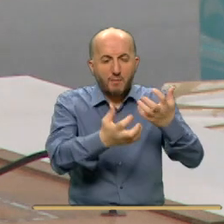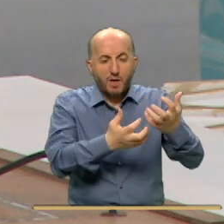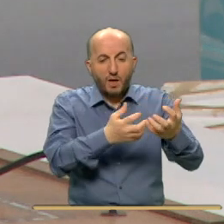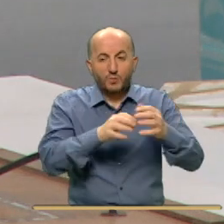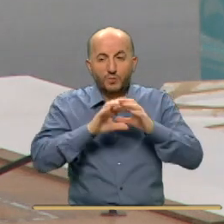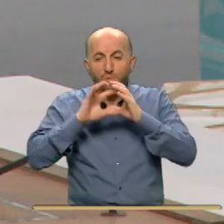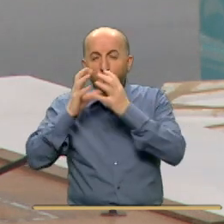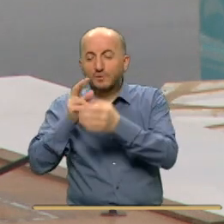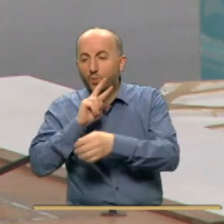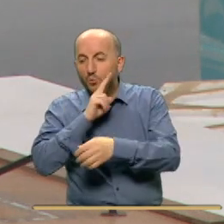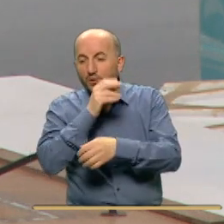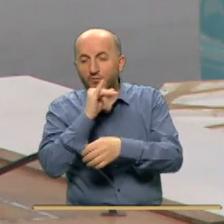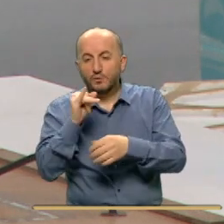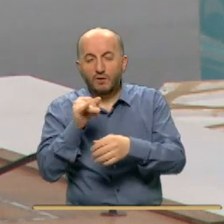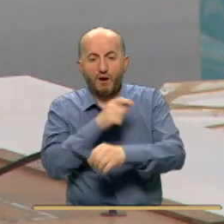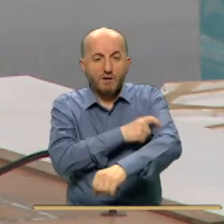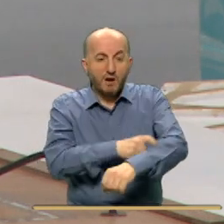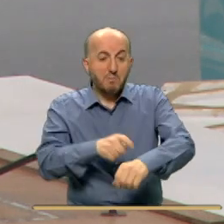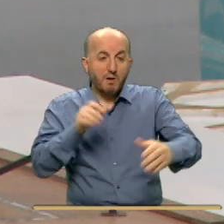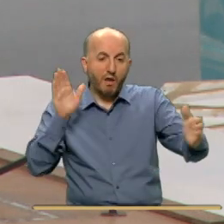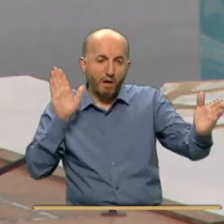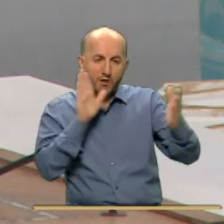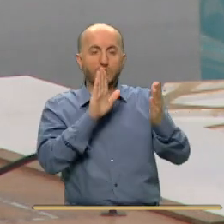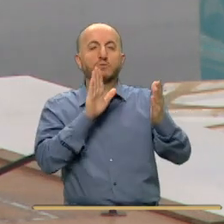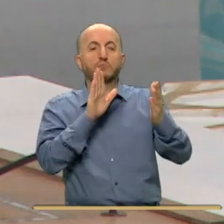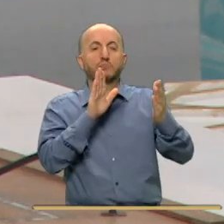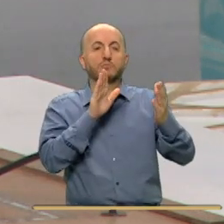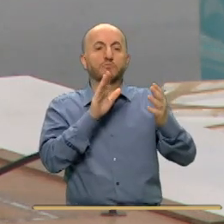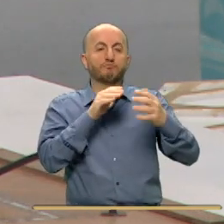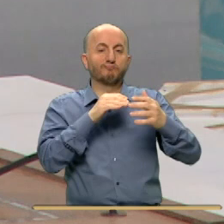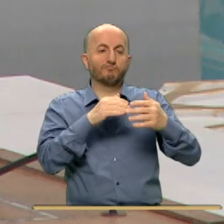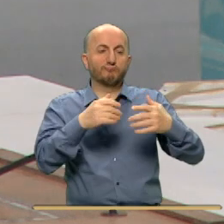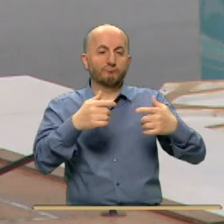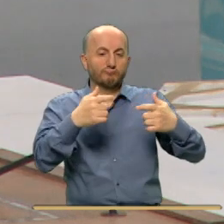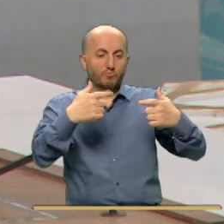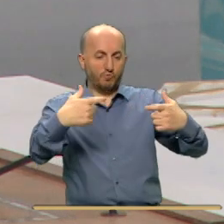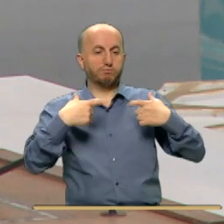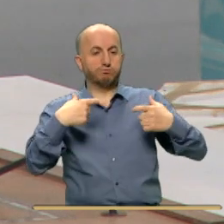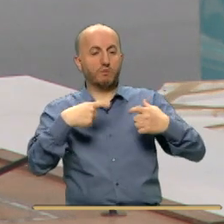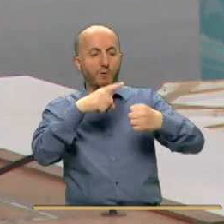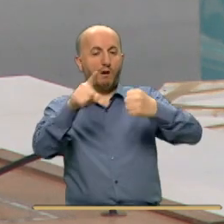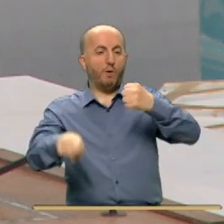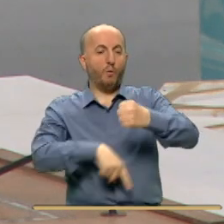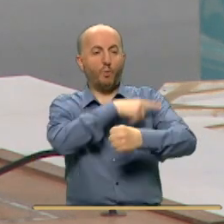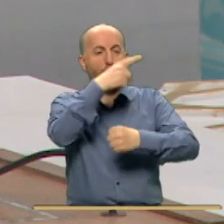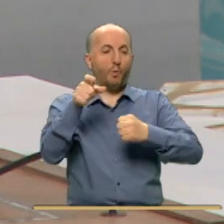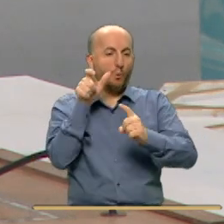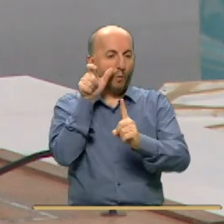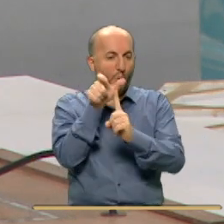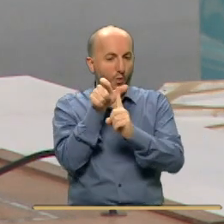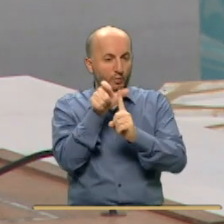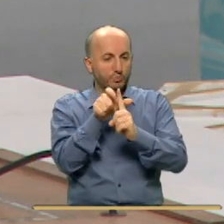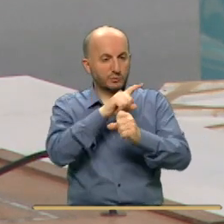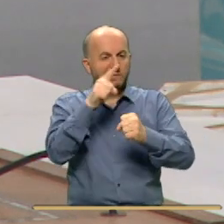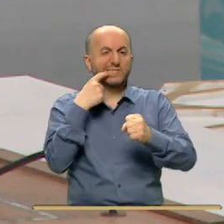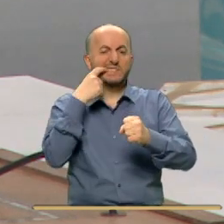dünyada günahlara ve kötülüklere, haramlara karşı bir siper, bir kalkan, koruyucu bir zırh,